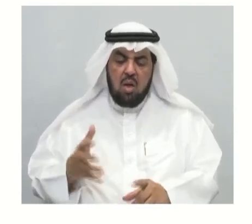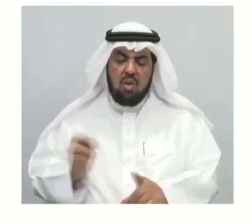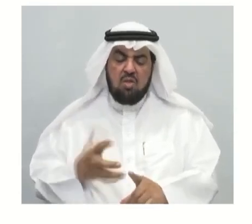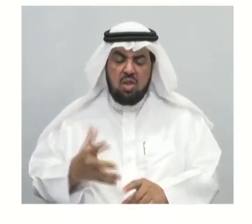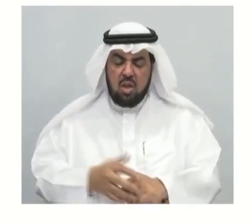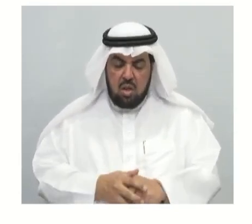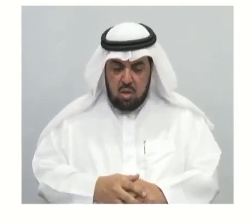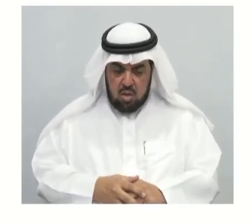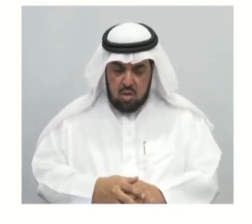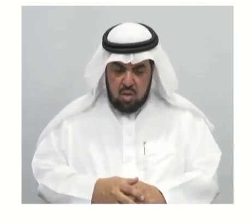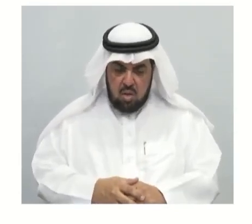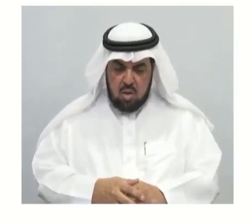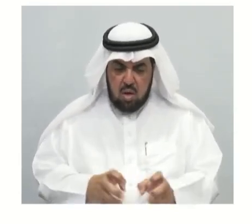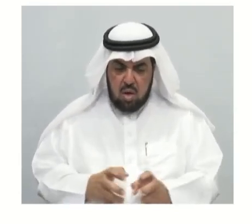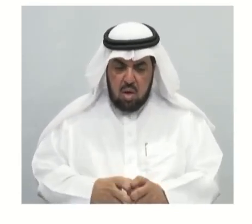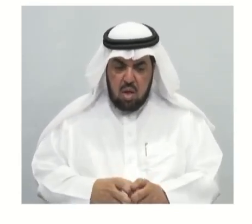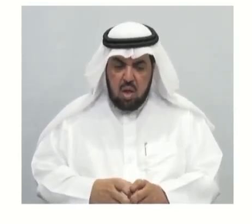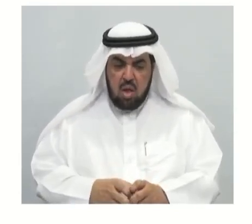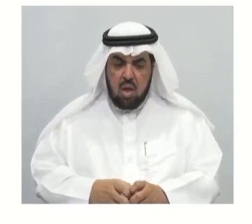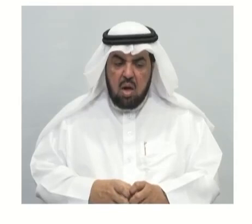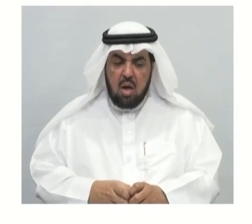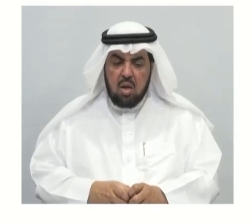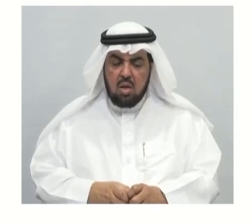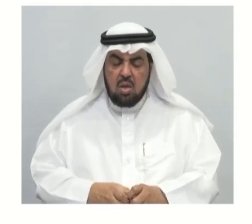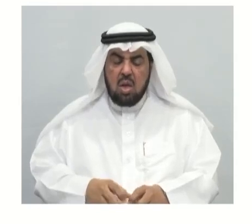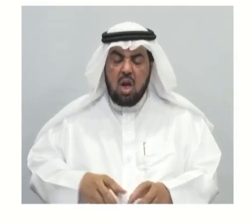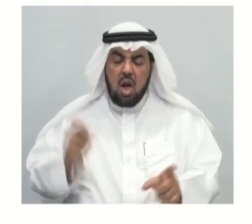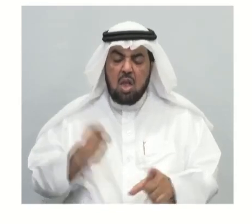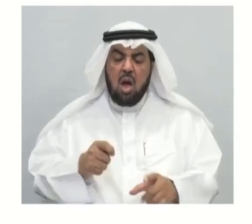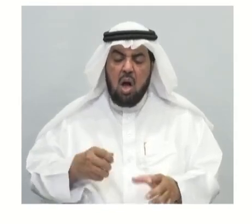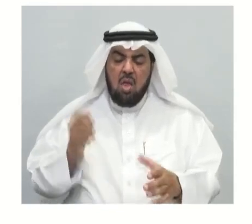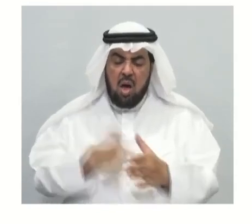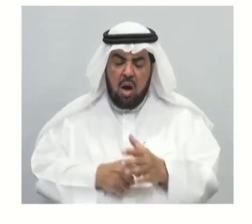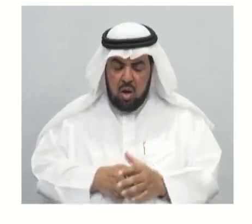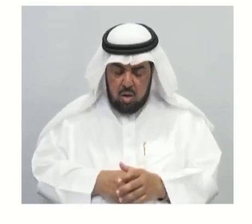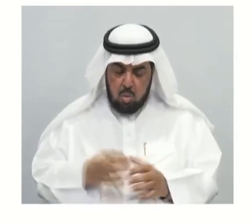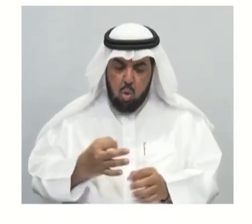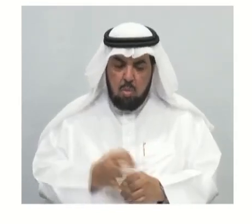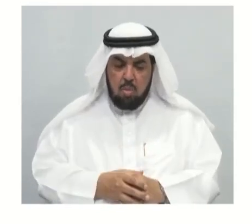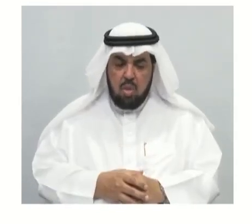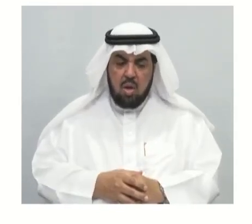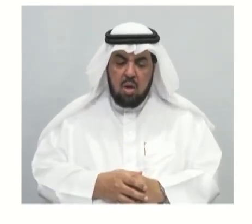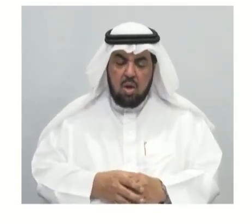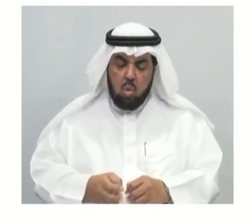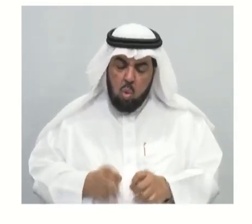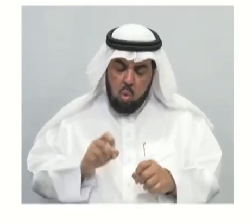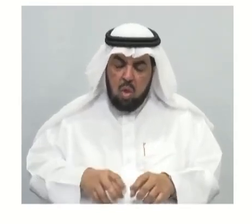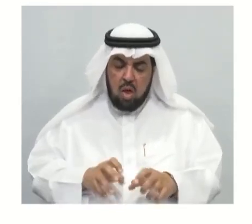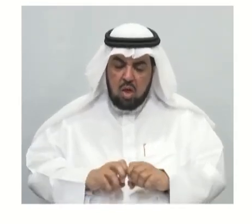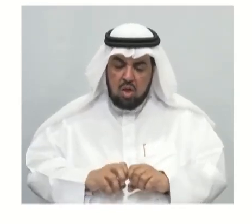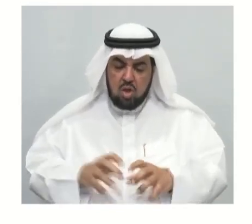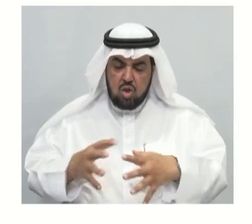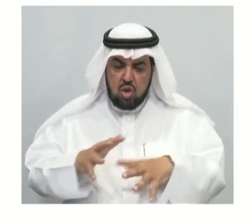هدف جديد التقارير التحليليه عندما تهدف الشركه الى اتخاذ قرار مهم حيث يشرح وضع الشركه